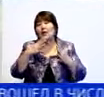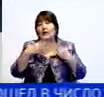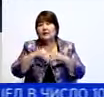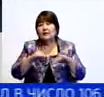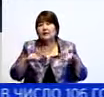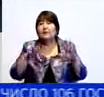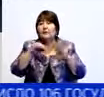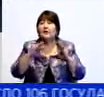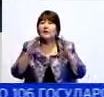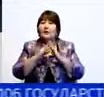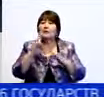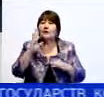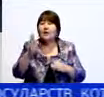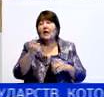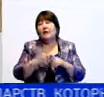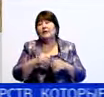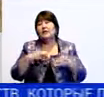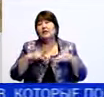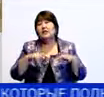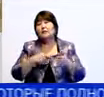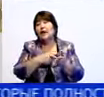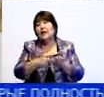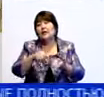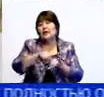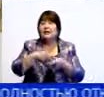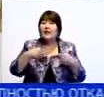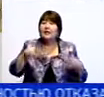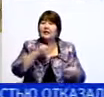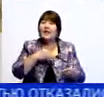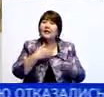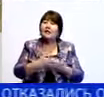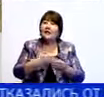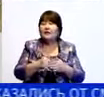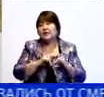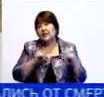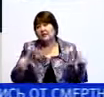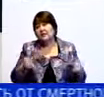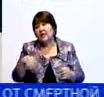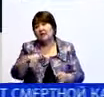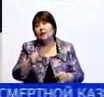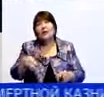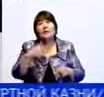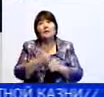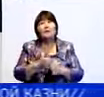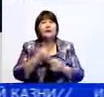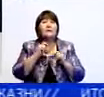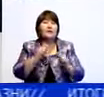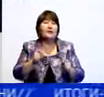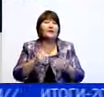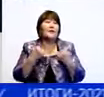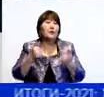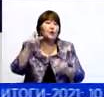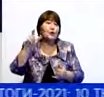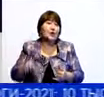новые квартиры. На торжественном мероприятии были отмечены представители разных сфер за вклад в развитие района. Группе лиц присвоено звание